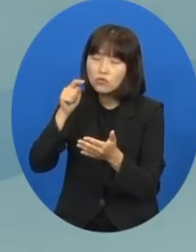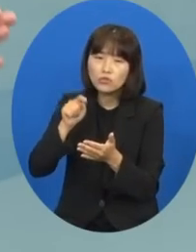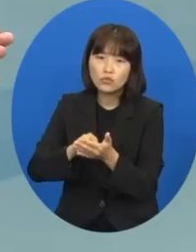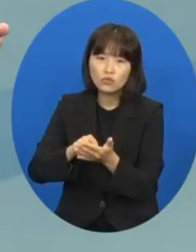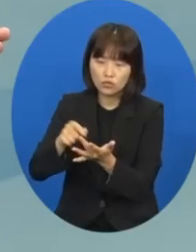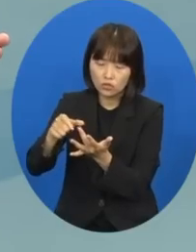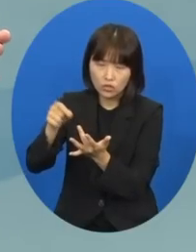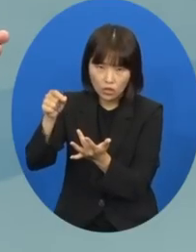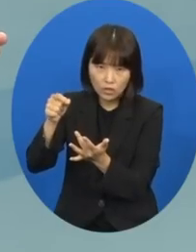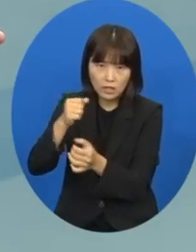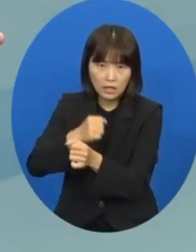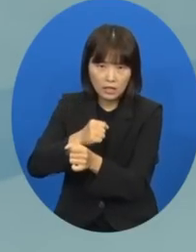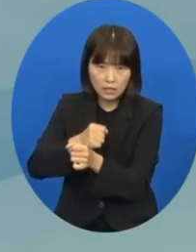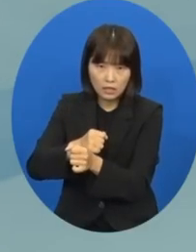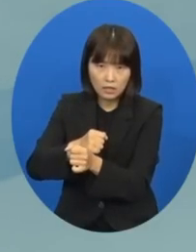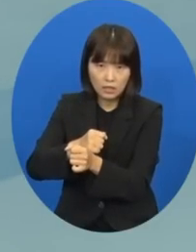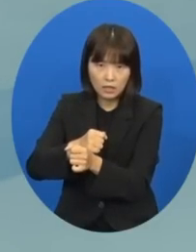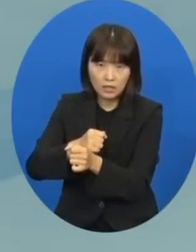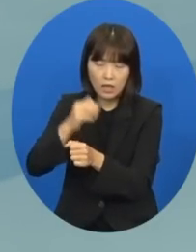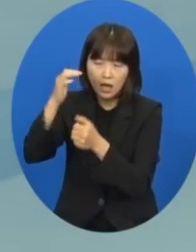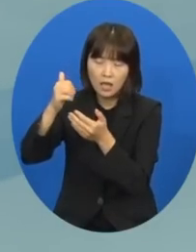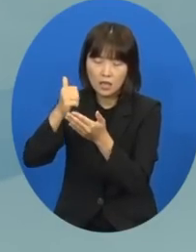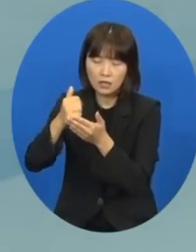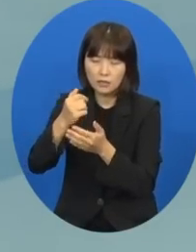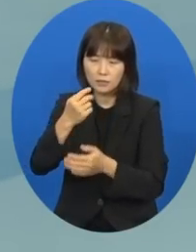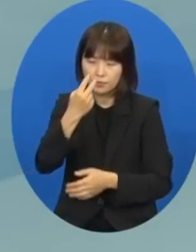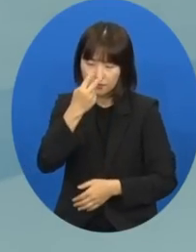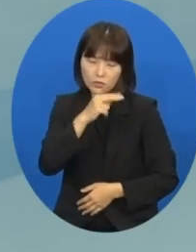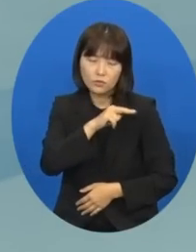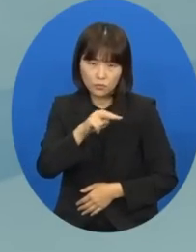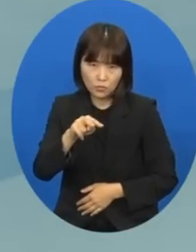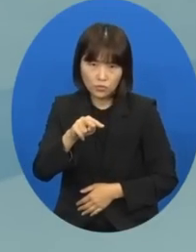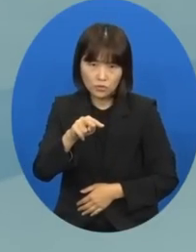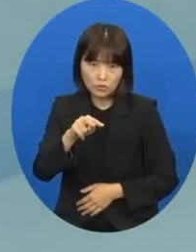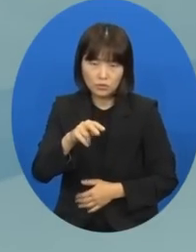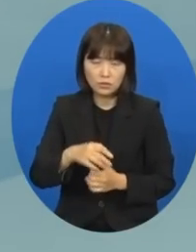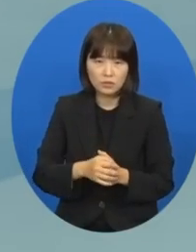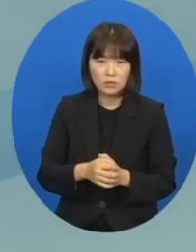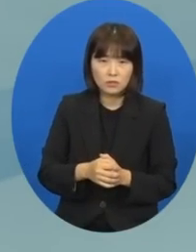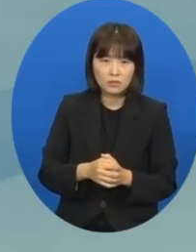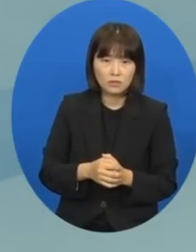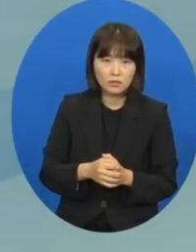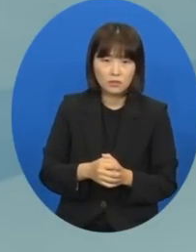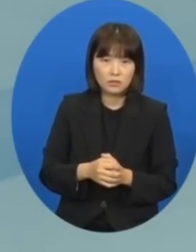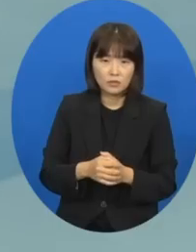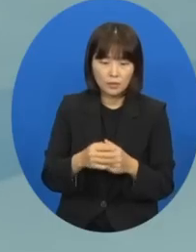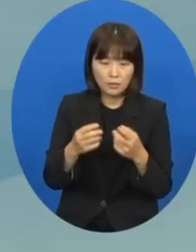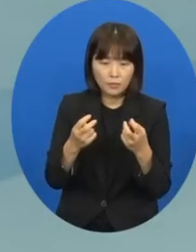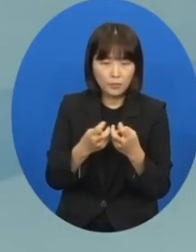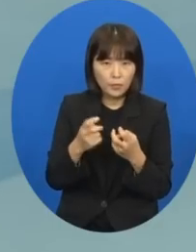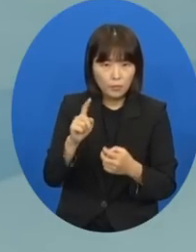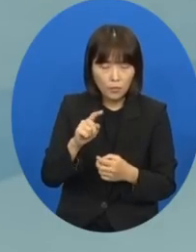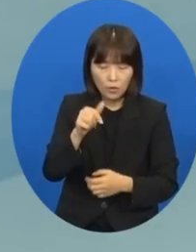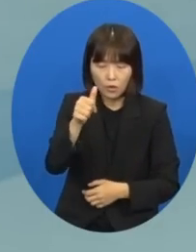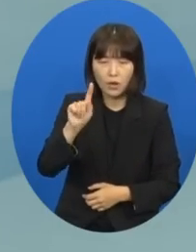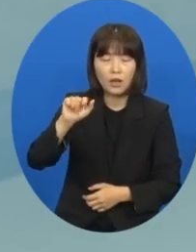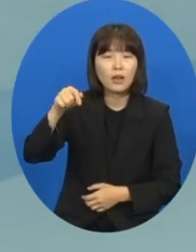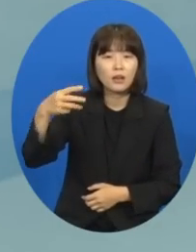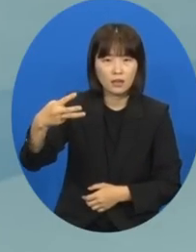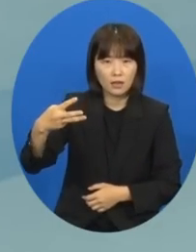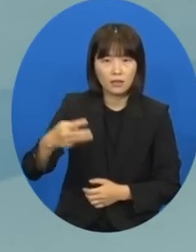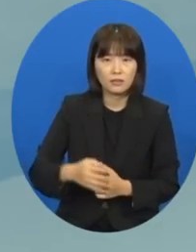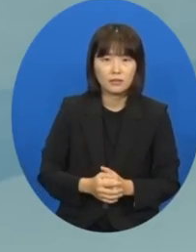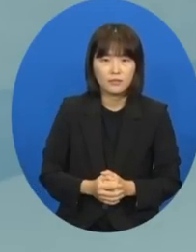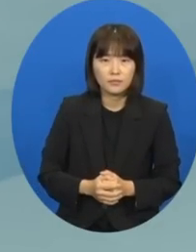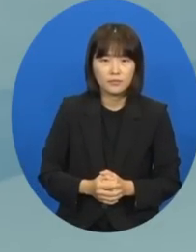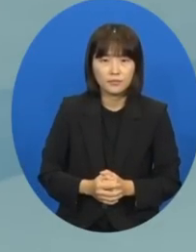선택을 할 것이냐를 하나님 보시는 겁니다. 그것이 하갈이에요. 하갈은 우리가 쉽게 선택할 수 있고 우리가